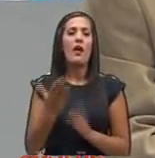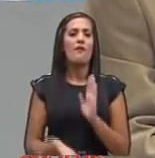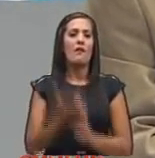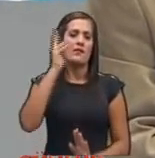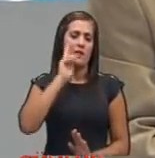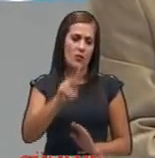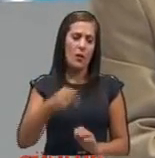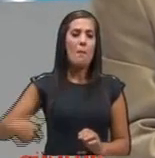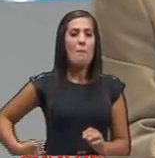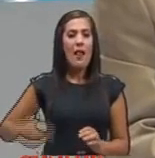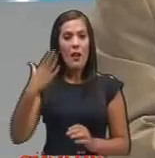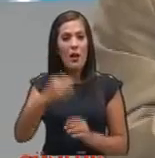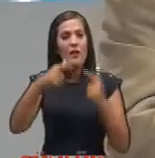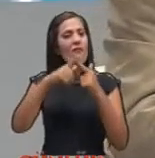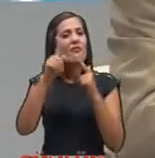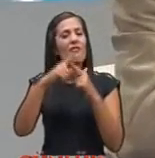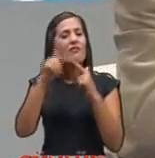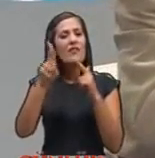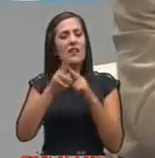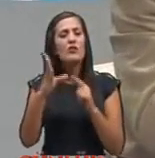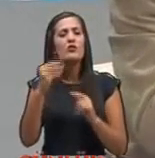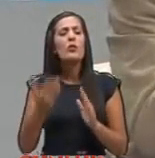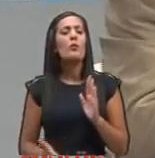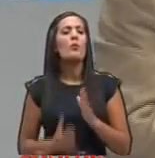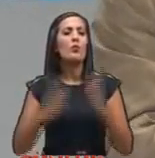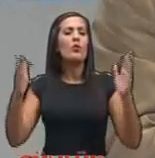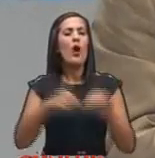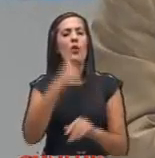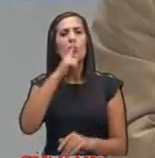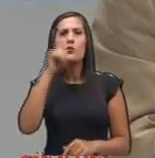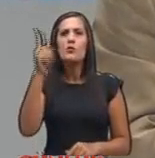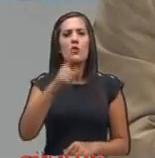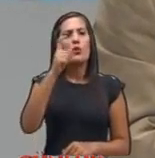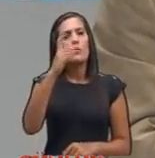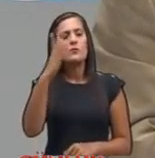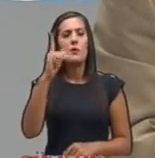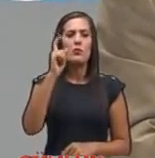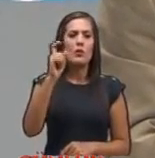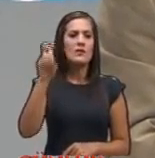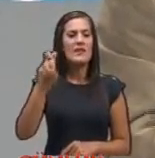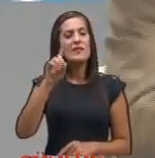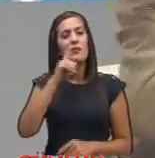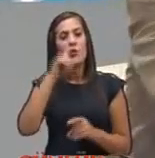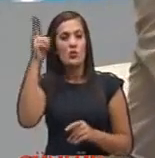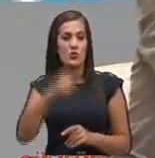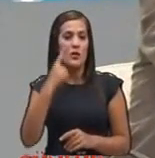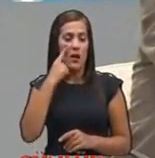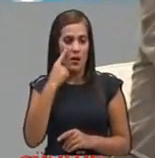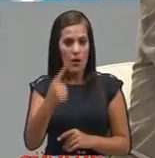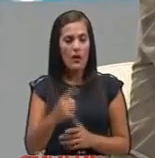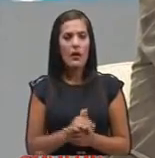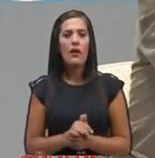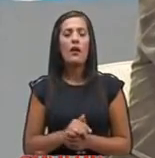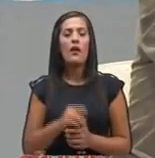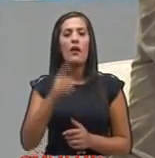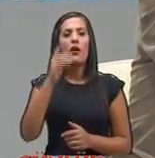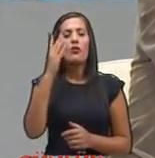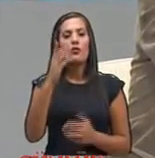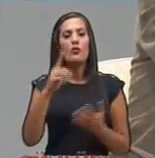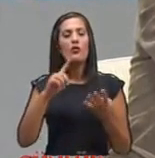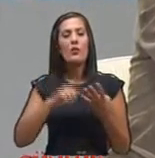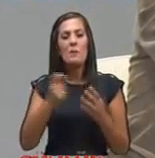görülen fıtıklaşmaların çok büyük oranda yani %95-98 gibi büyük bir oranı ise dördüncü,